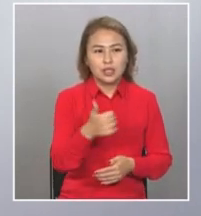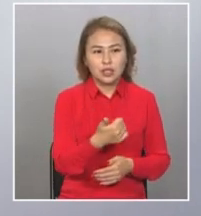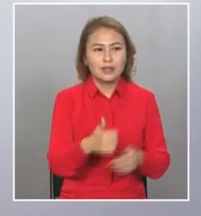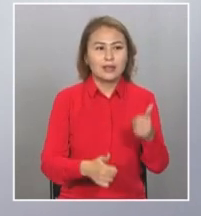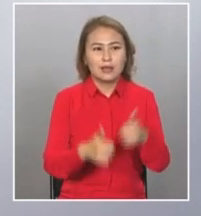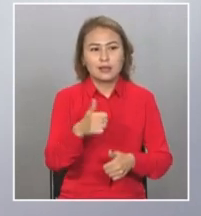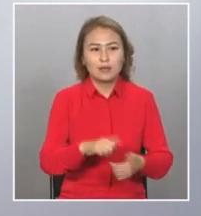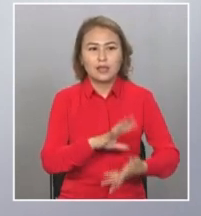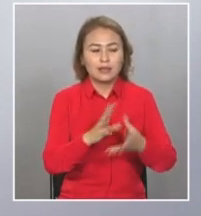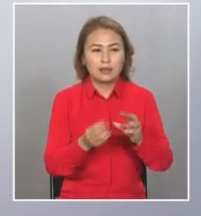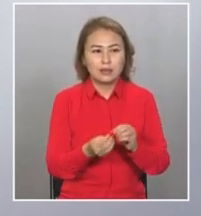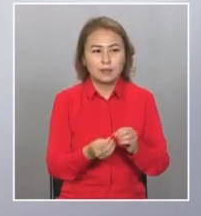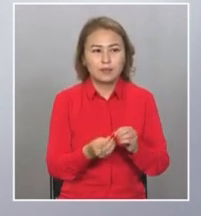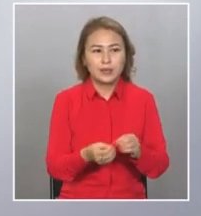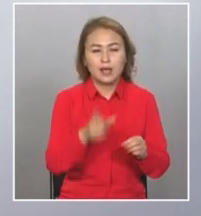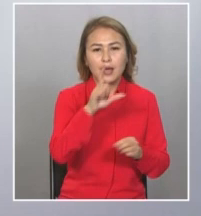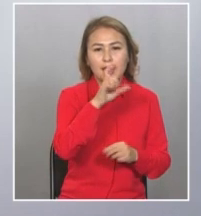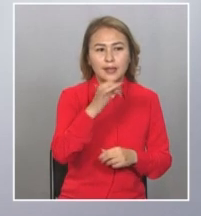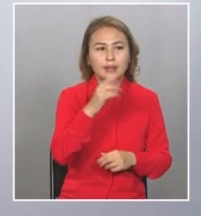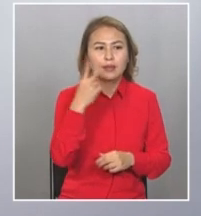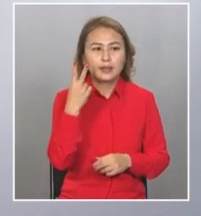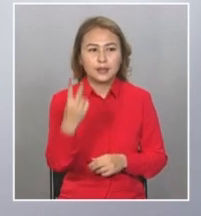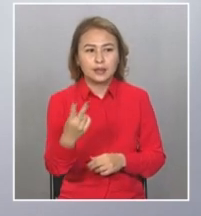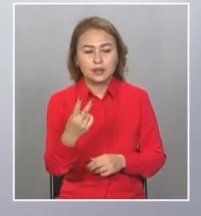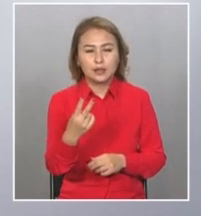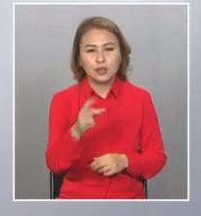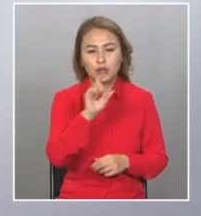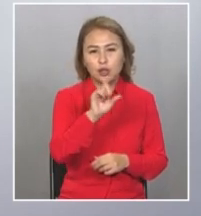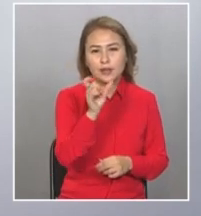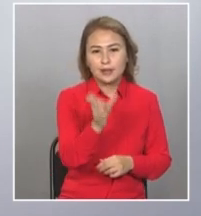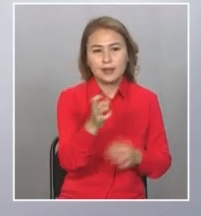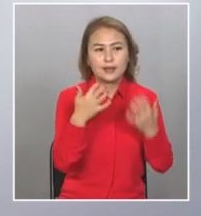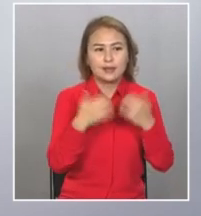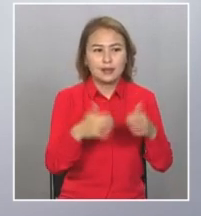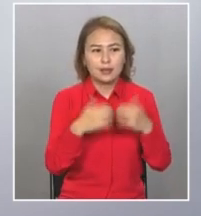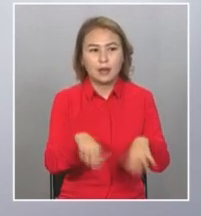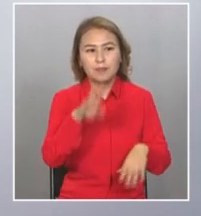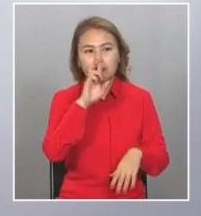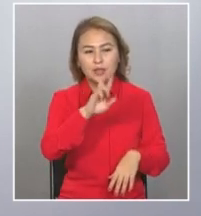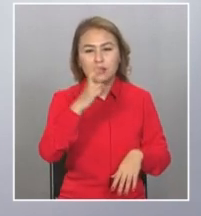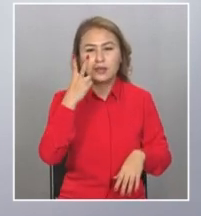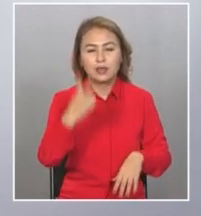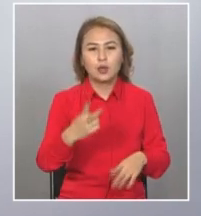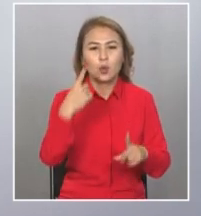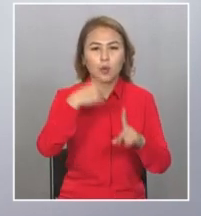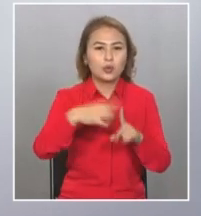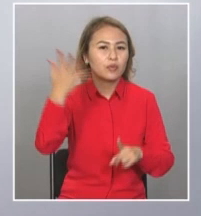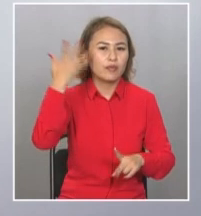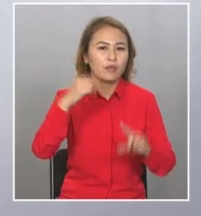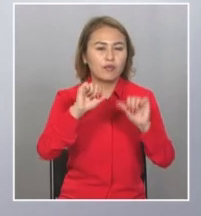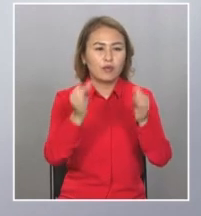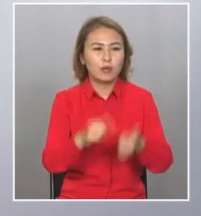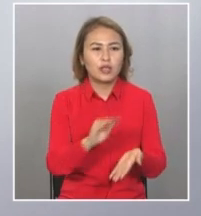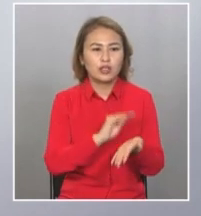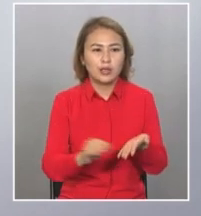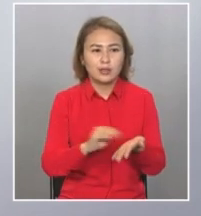салыстырмалы сілтемеде. A2 ұясындағы санды B2 ұясындағы санға қосу формуласы